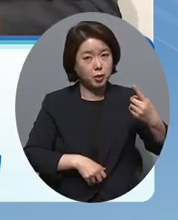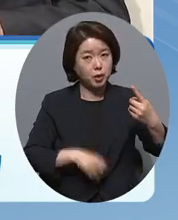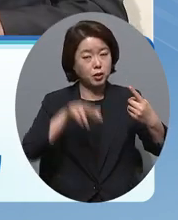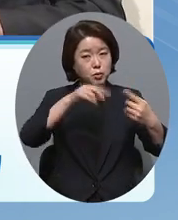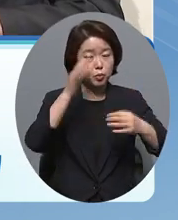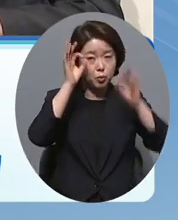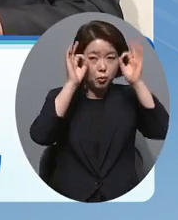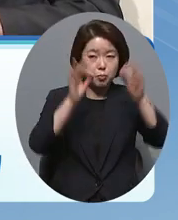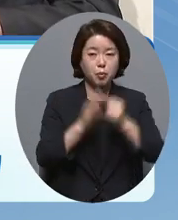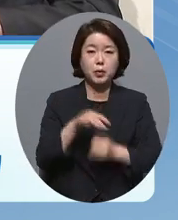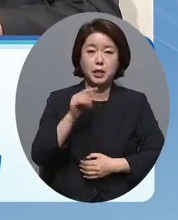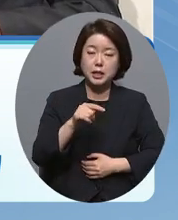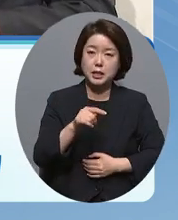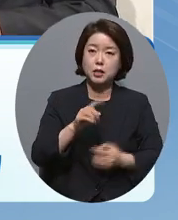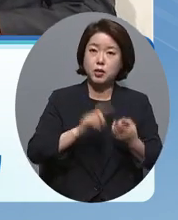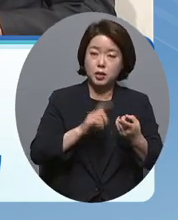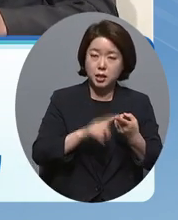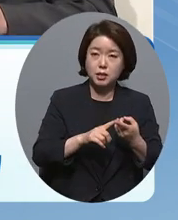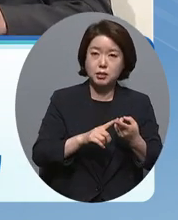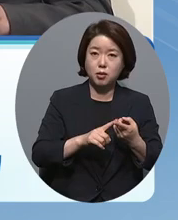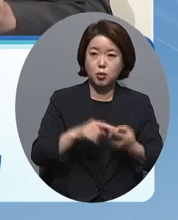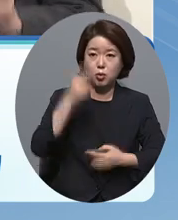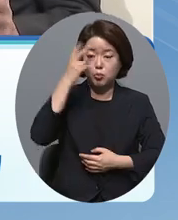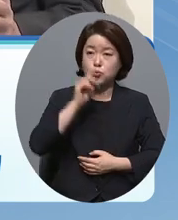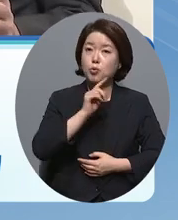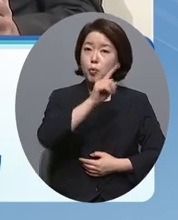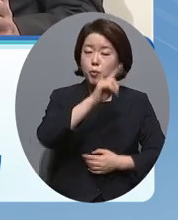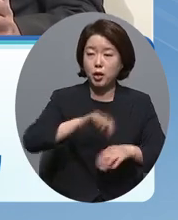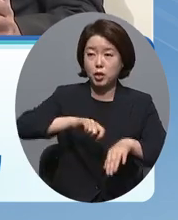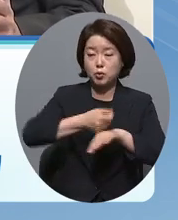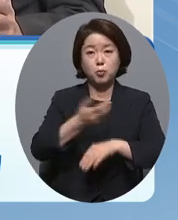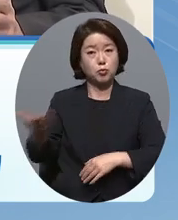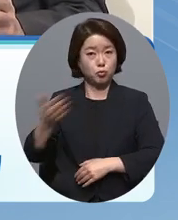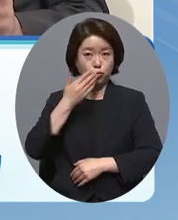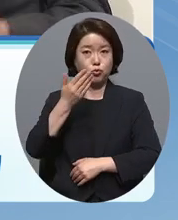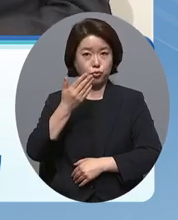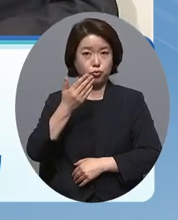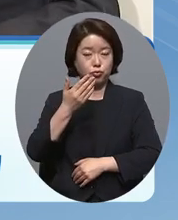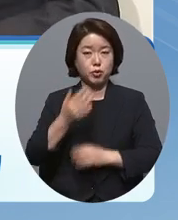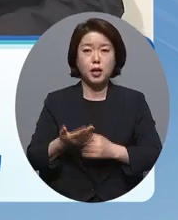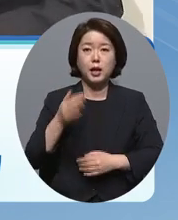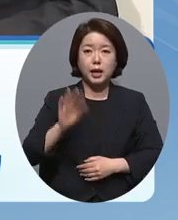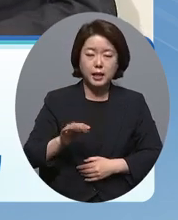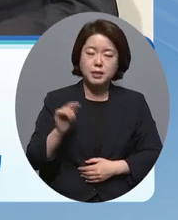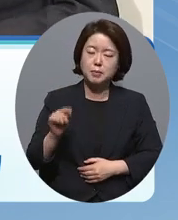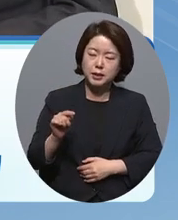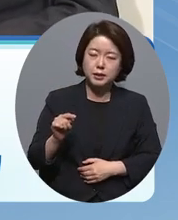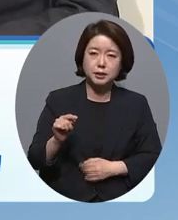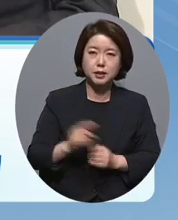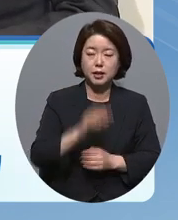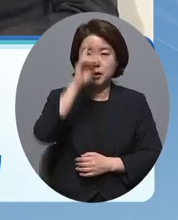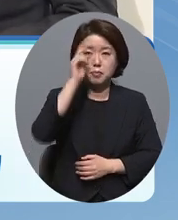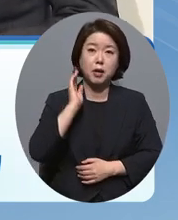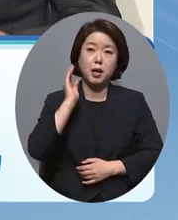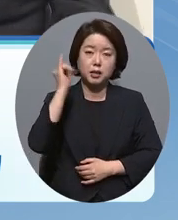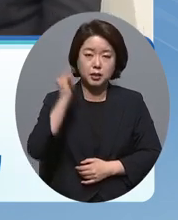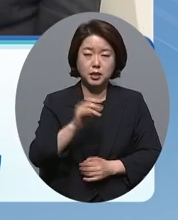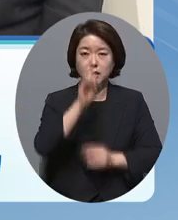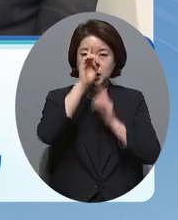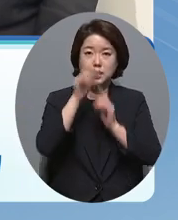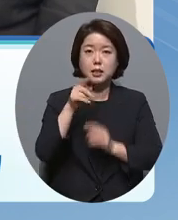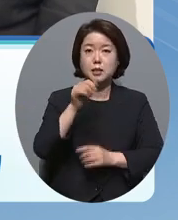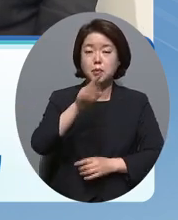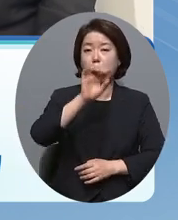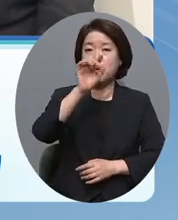보면이 부분과 관련해서 수사 의뢰를 해서 처벌을 할 수는 있어요 그러나 그런 이제 박근혜 전 대통령이나 이명박